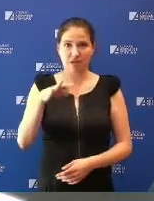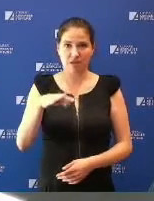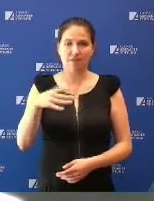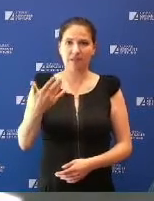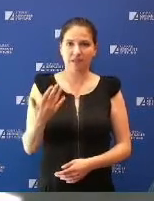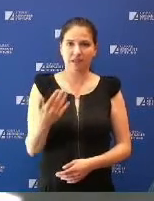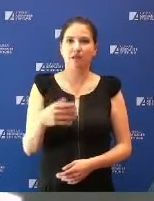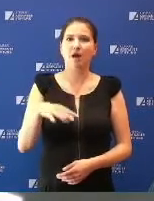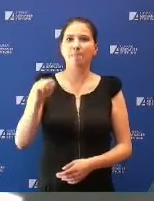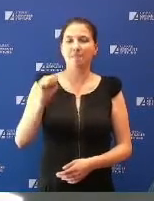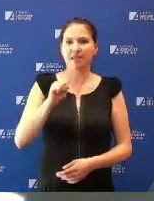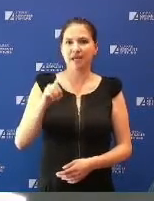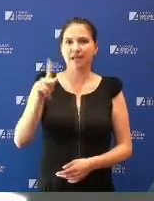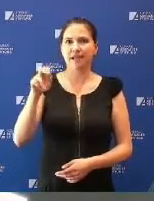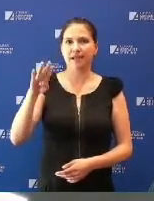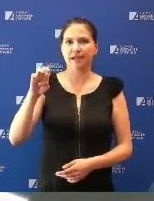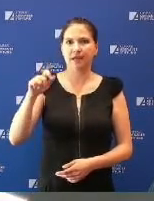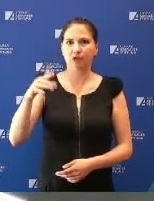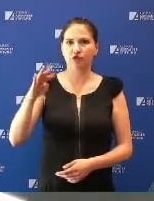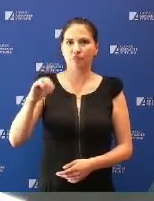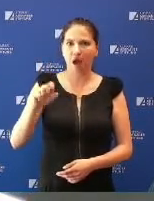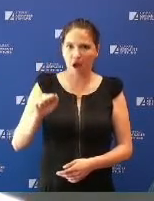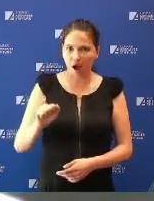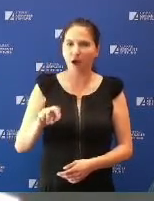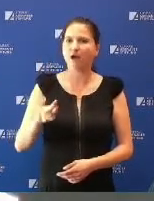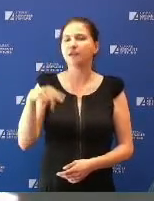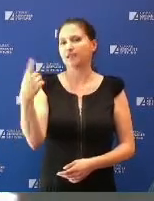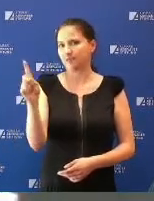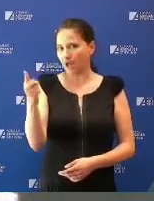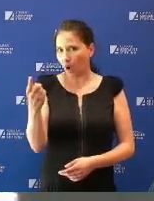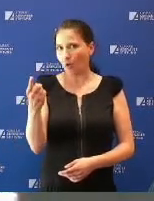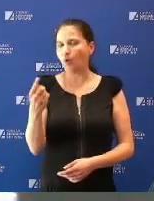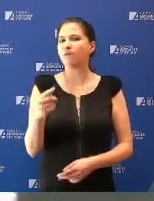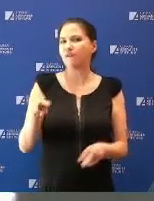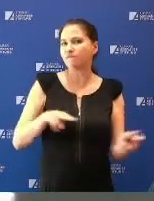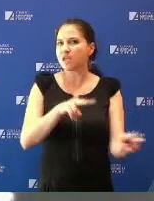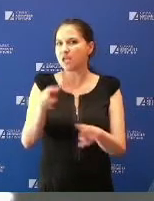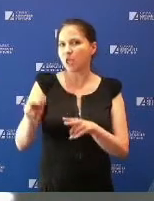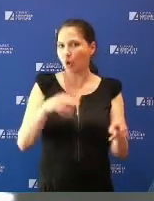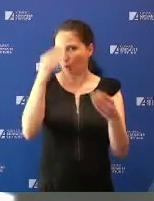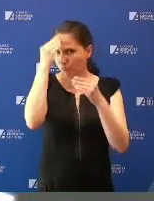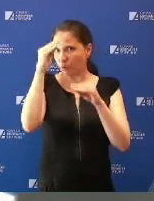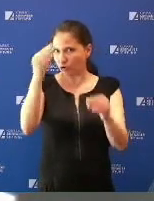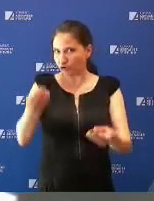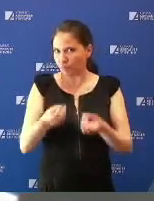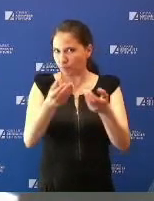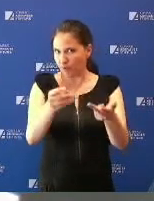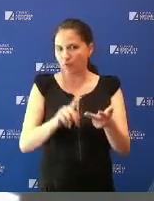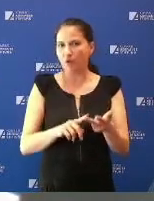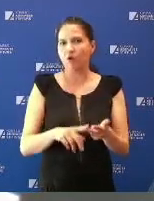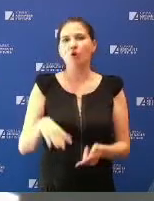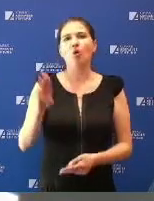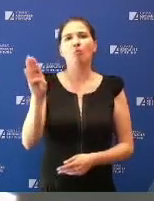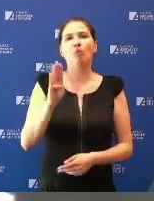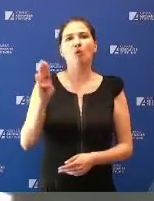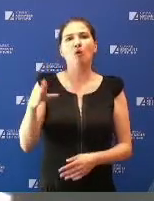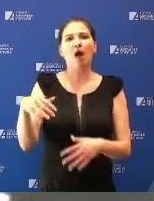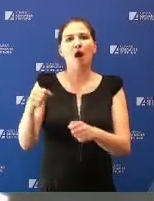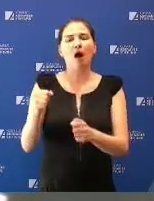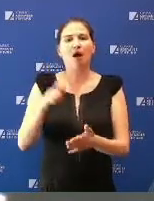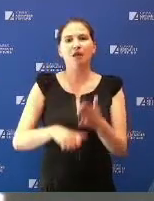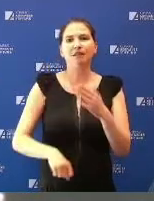Ministerpräsident Michael Kretschmer wird dazu eine Videobotschaft beisteuern. Und Burkhard Dregger,